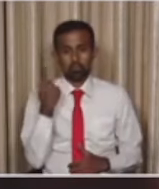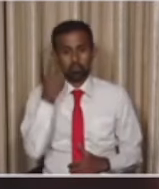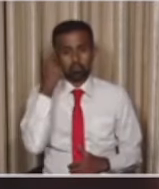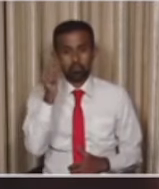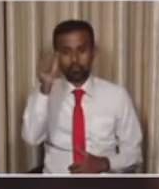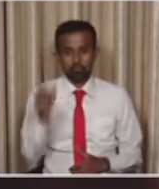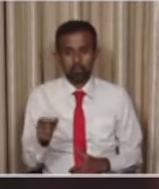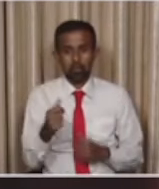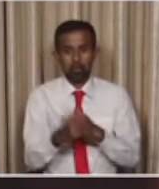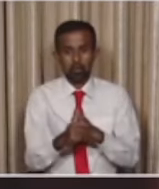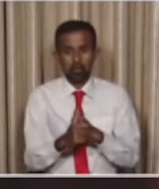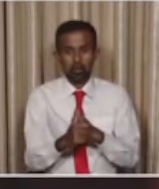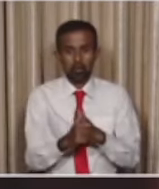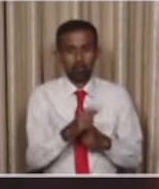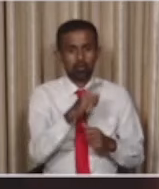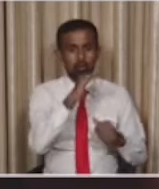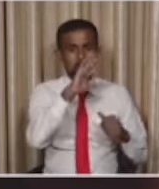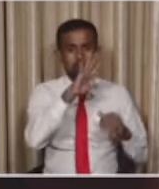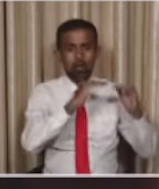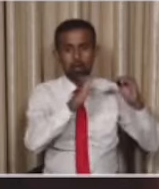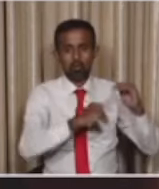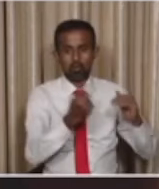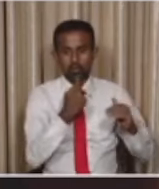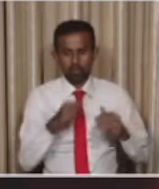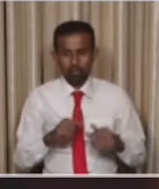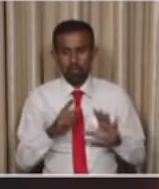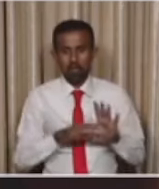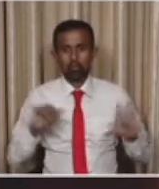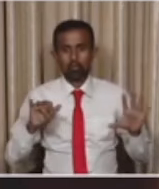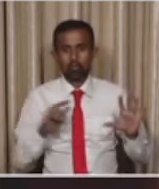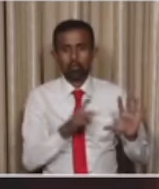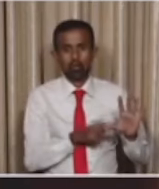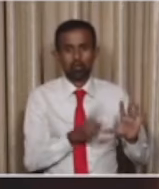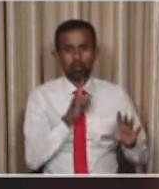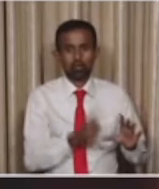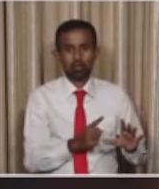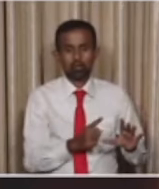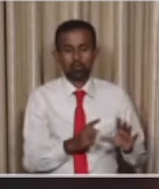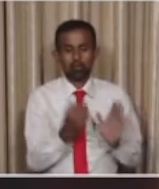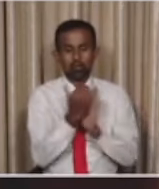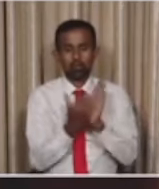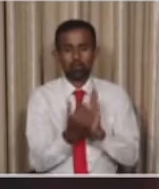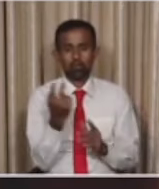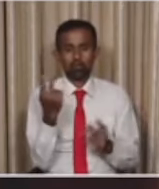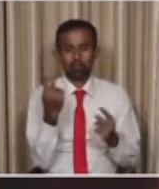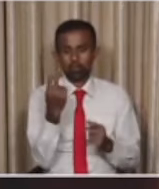ඕස්තරලා හදපු එකේ එකක 5ට අඩු කරා කියලා කියනවා එකක 6 අවුරුද්දයි කියලා කියනවා මේ විවස්ථා